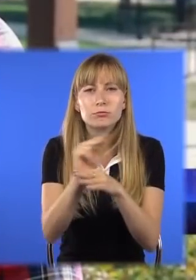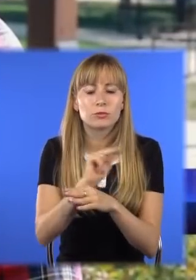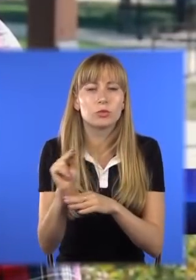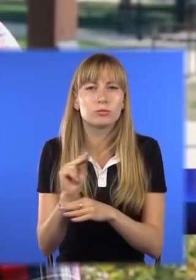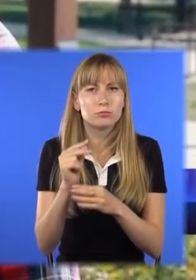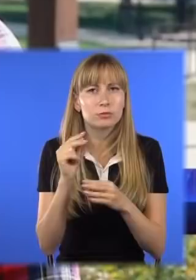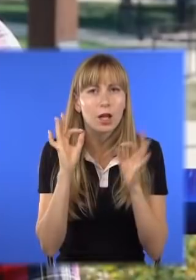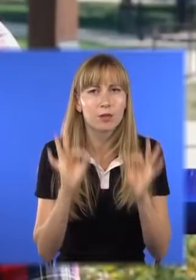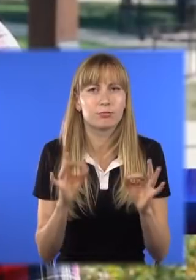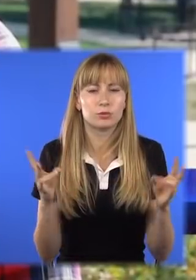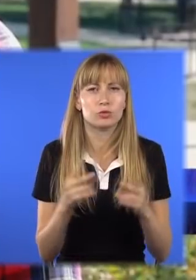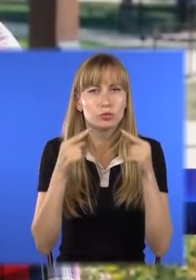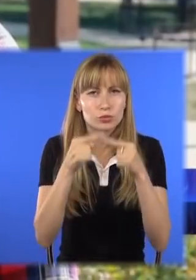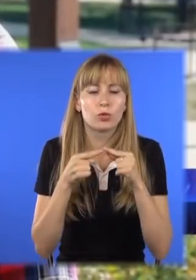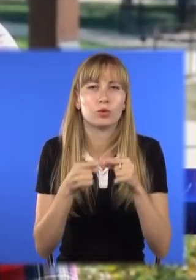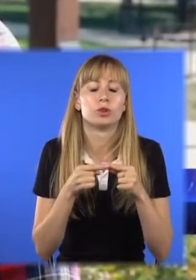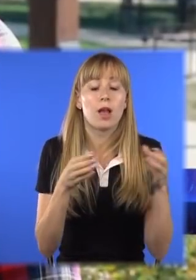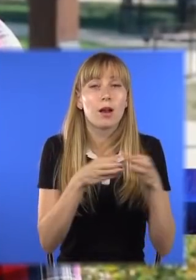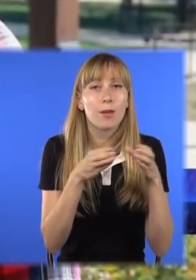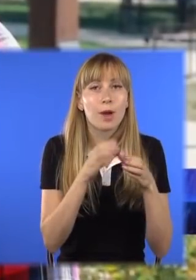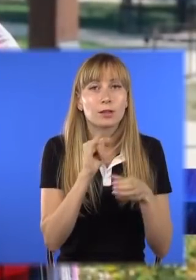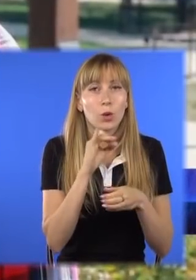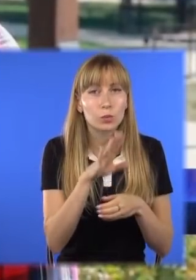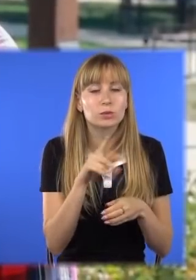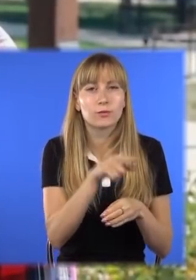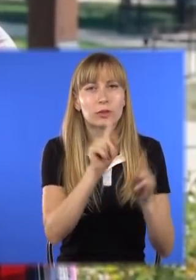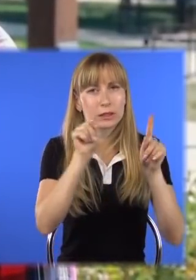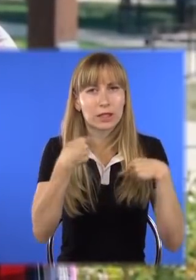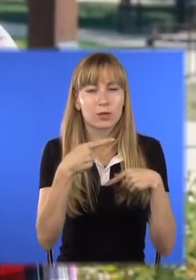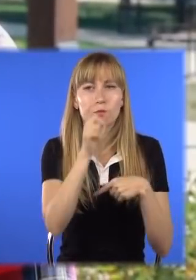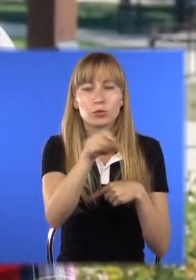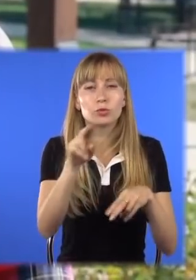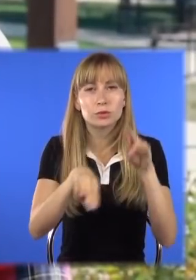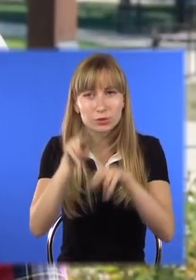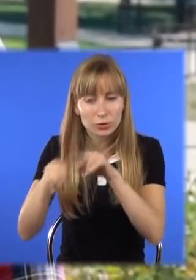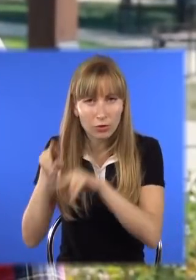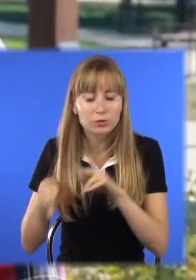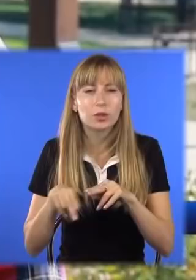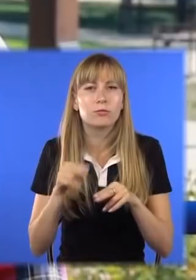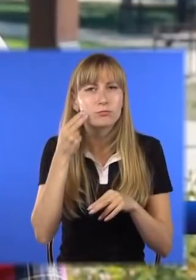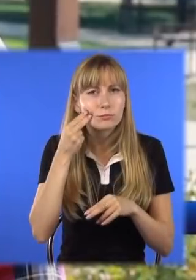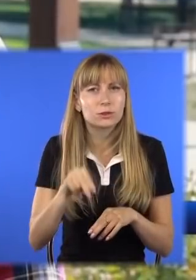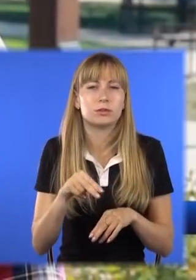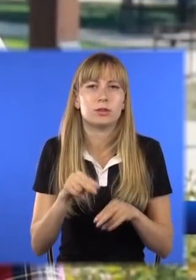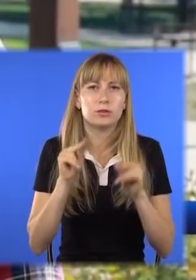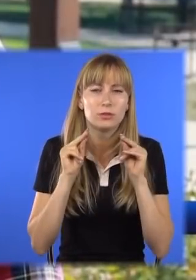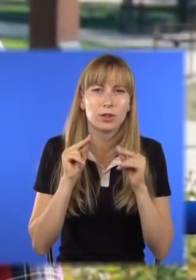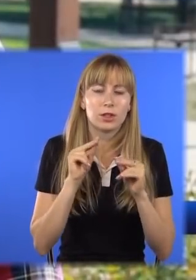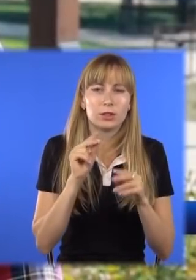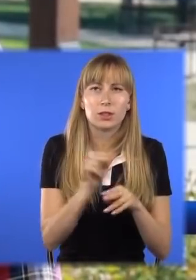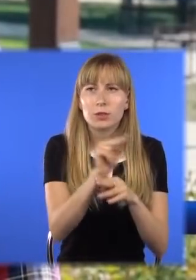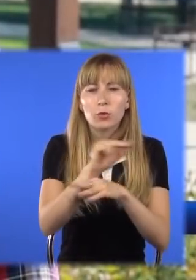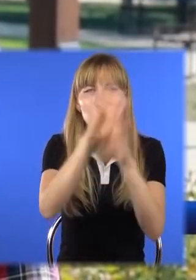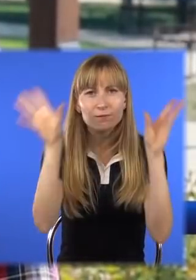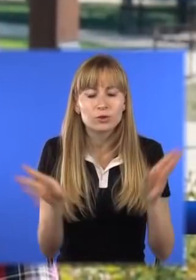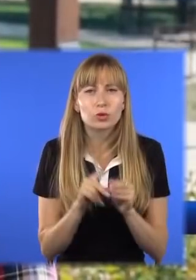від будівельників тільки високої якості робіт. Треба зробити систему відеоспостереження для безпечних прогулянок у сквері. Потрібно